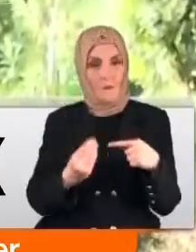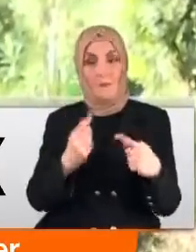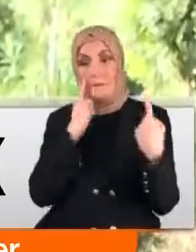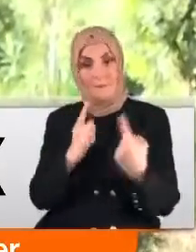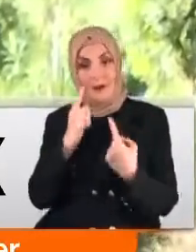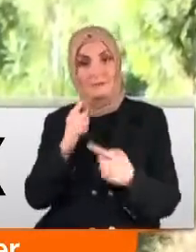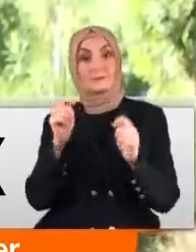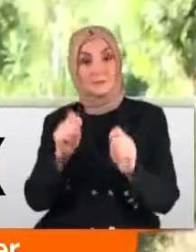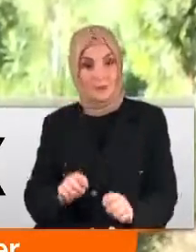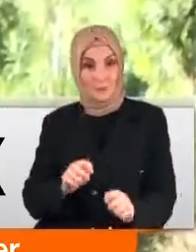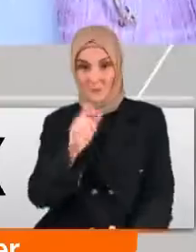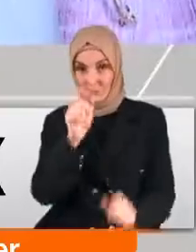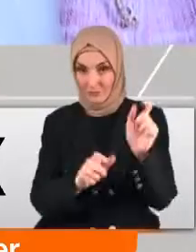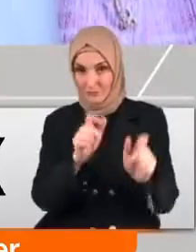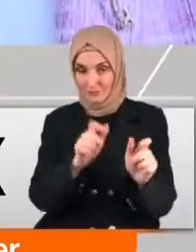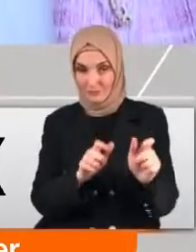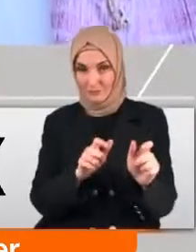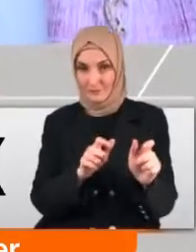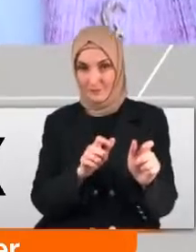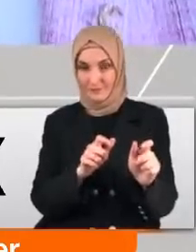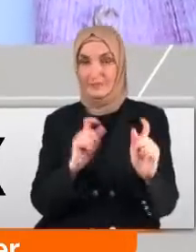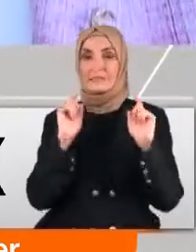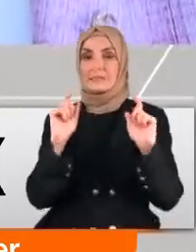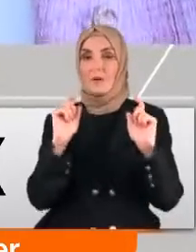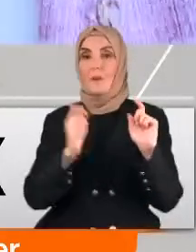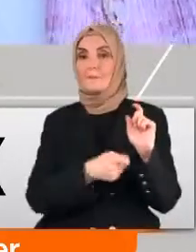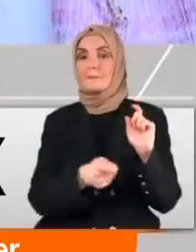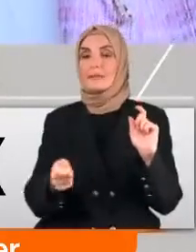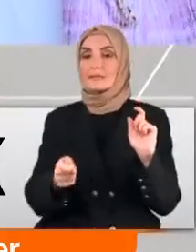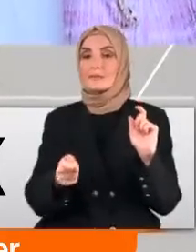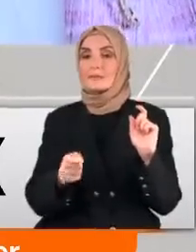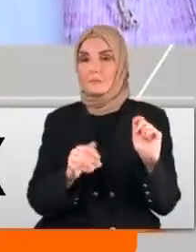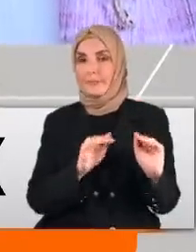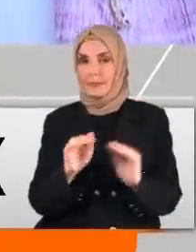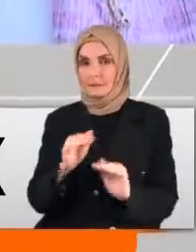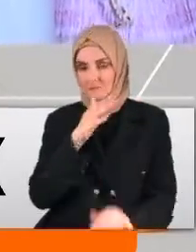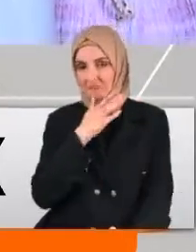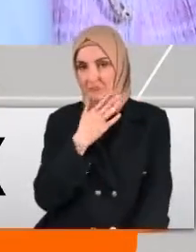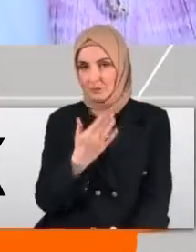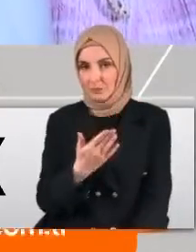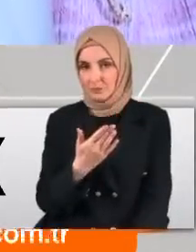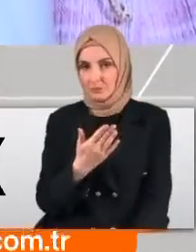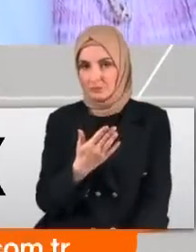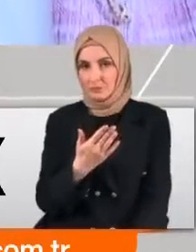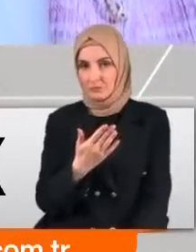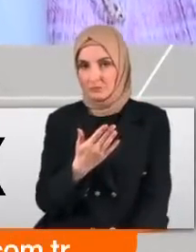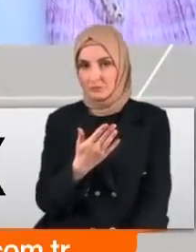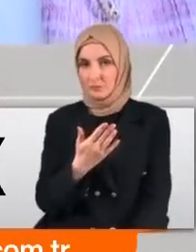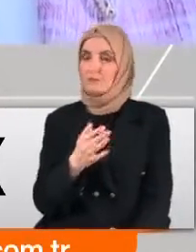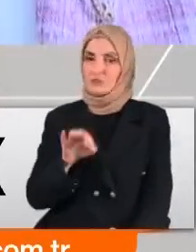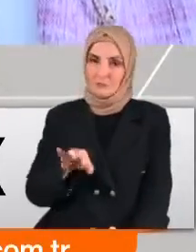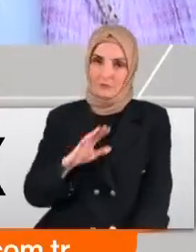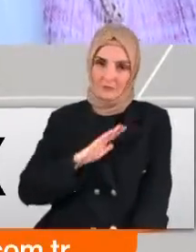bakım veren vatandaşlarımıza sigorta prim desteklenmesi biliyorsunuz zaten söz konusu.